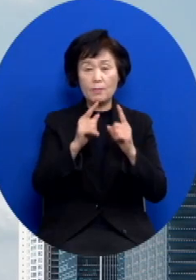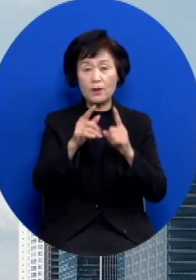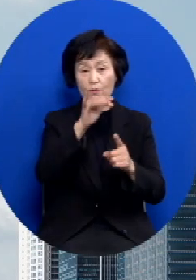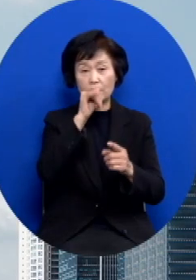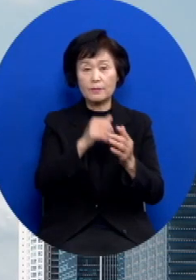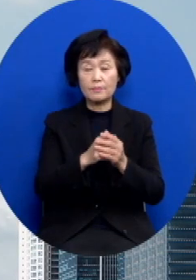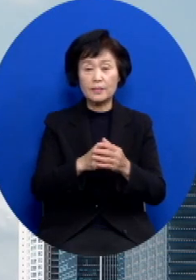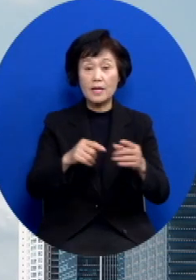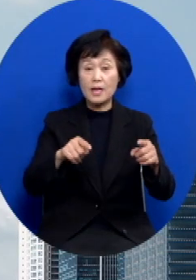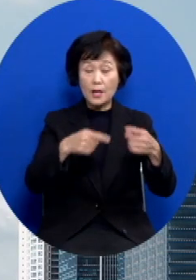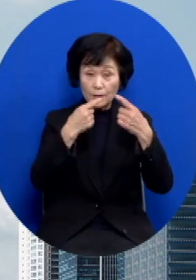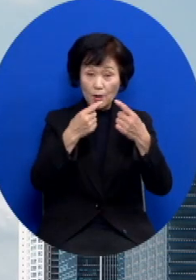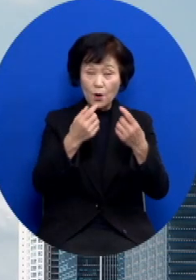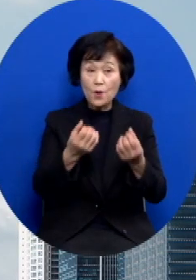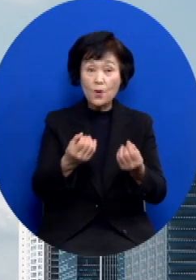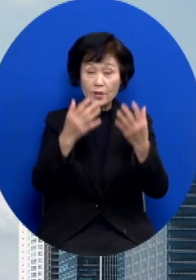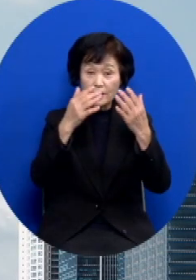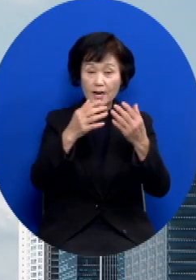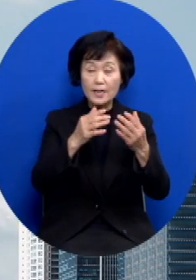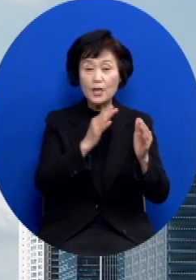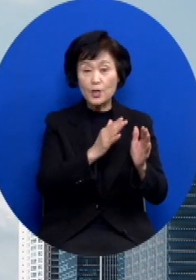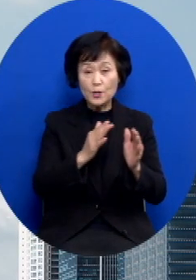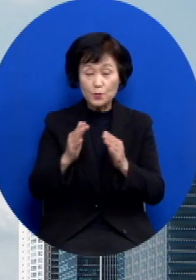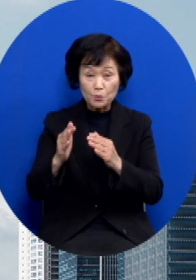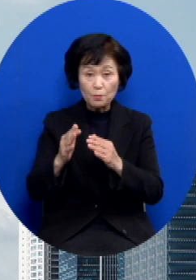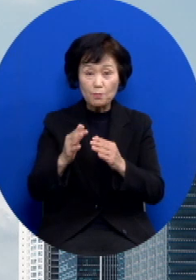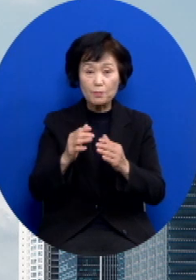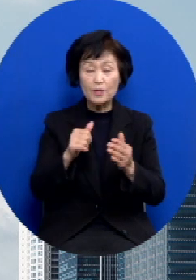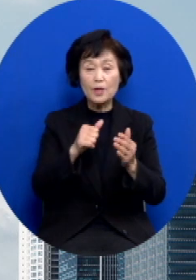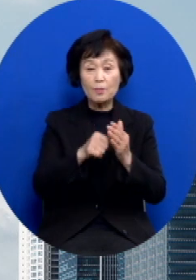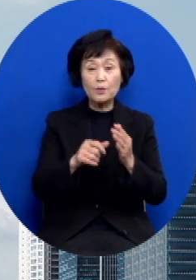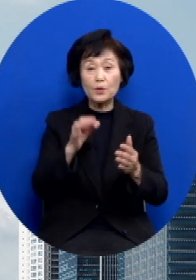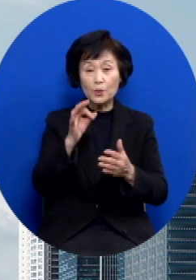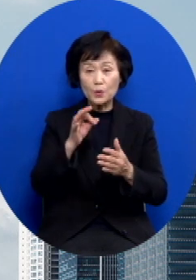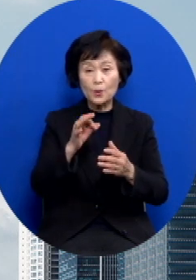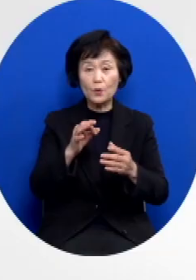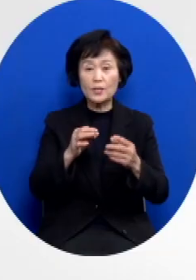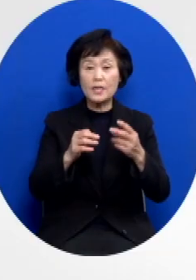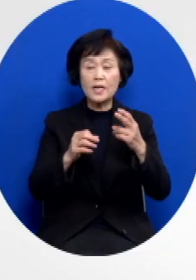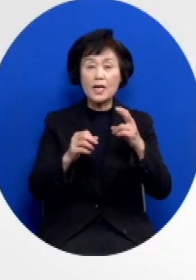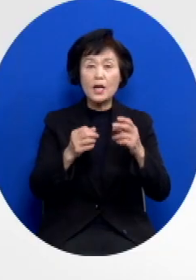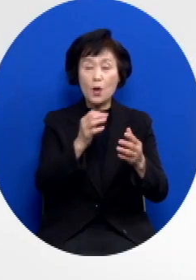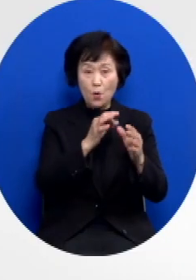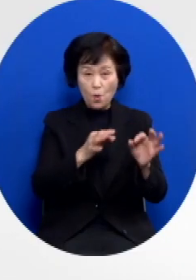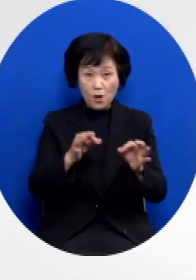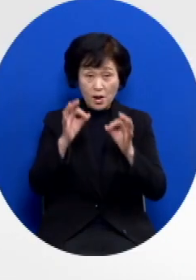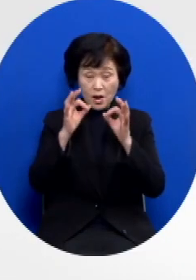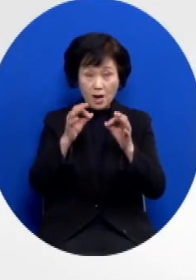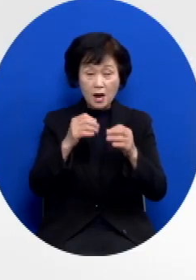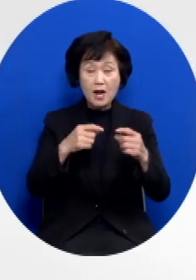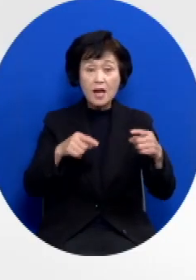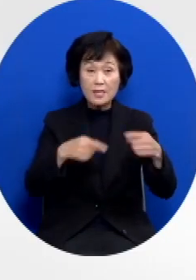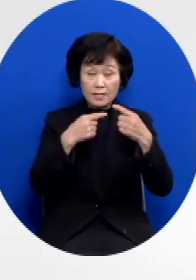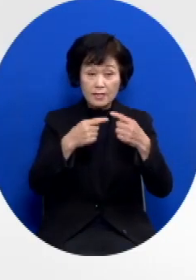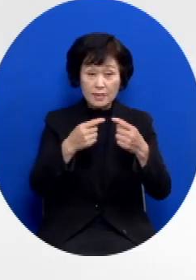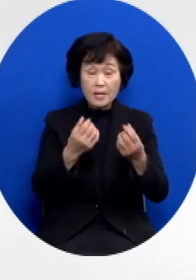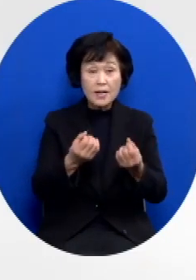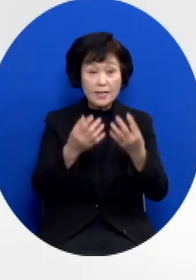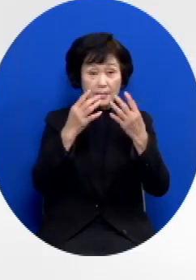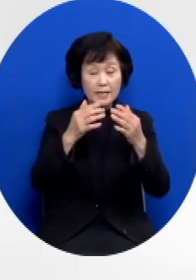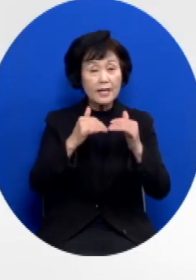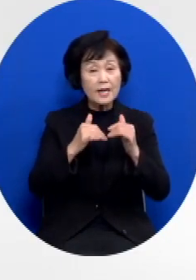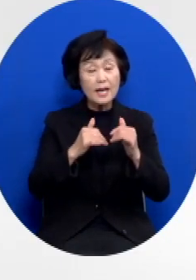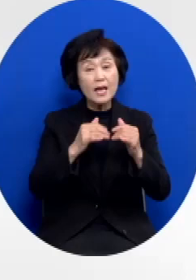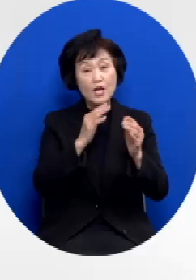올해 설 차례상 비용이 6% 넘게 오른 것으로 나타났습니다. 설날 차례상 비용을 조사한